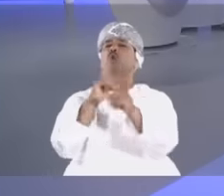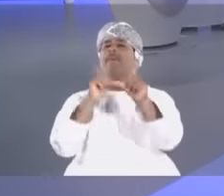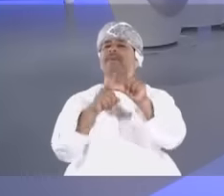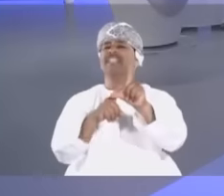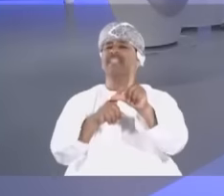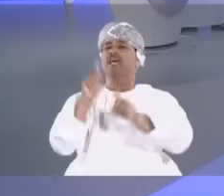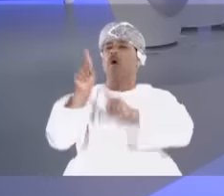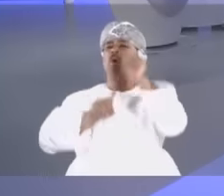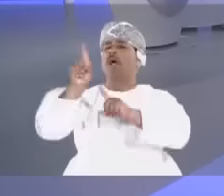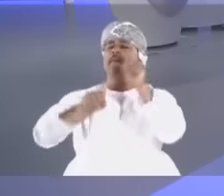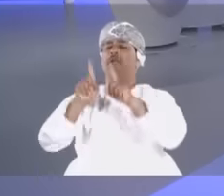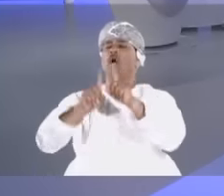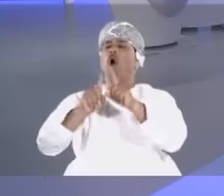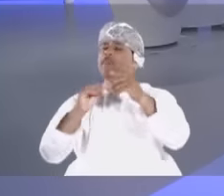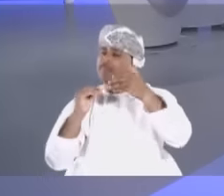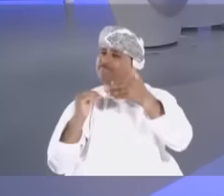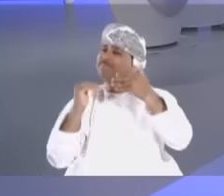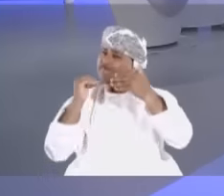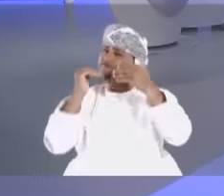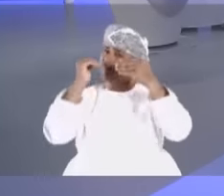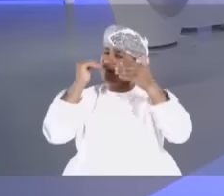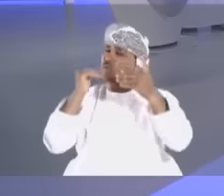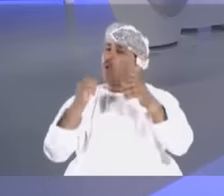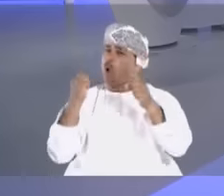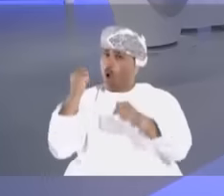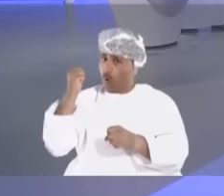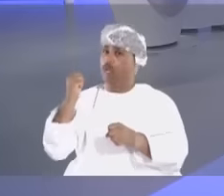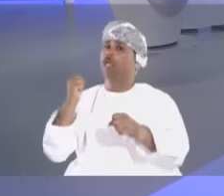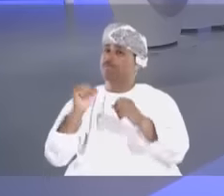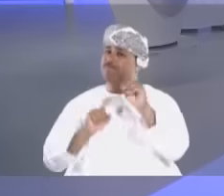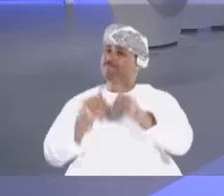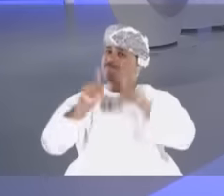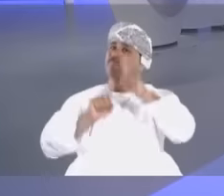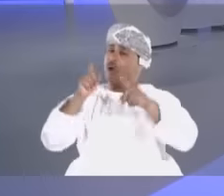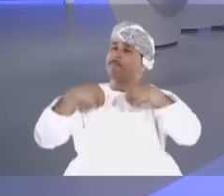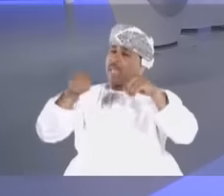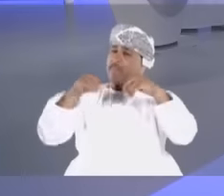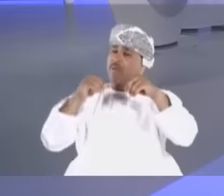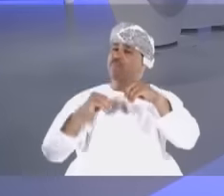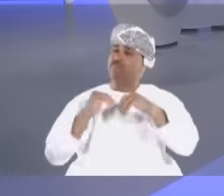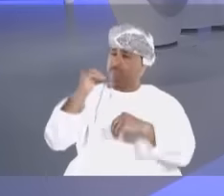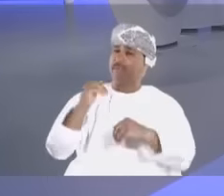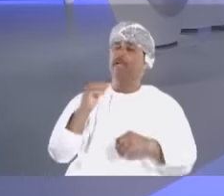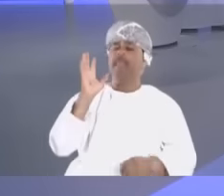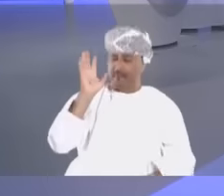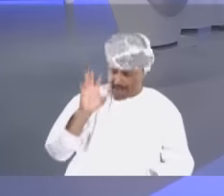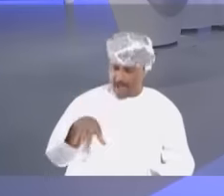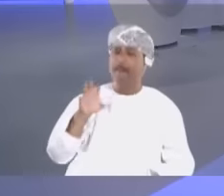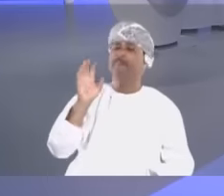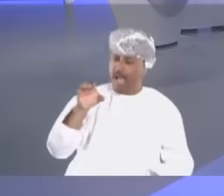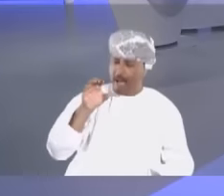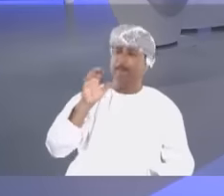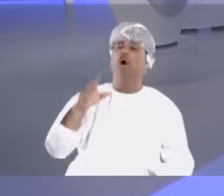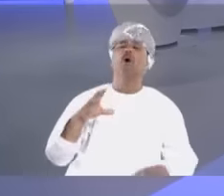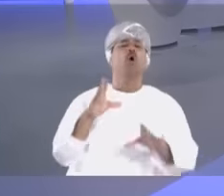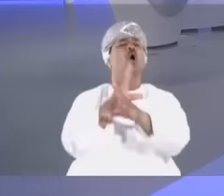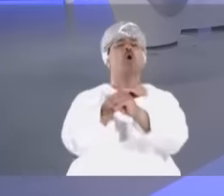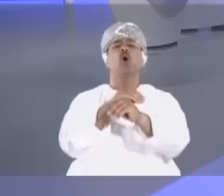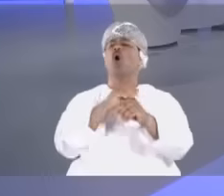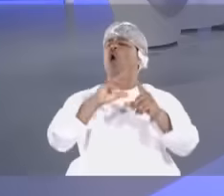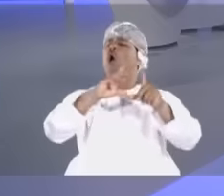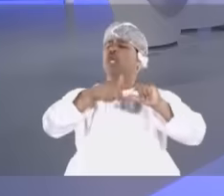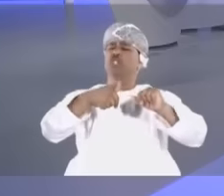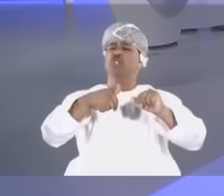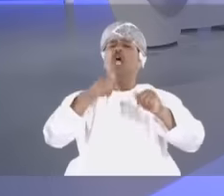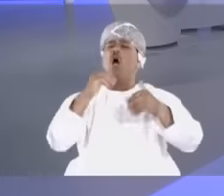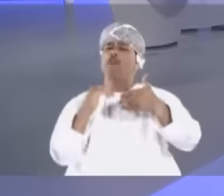المالية يتعافى ويعود إلى التداول وارتفاع حجم التداول بالفعل الجديد. علي، سوق مسقط والأسواق الخليجية تقفز إلى المنطقة